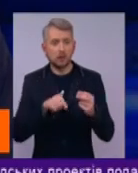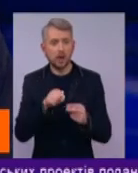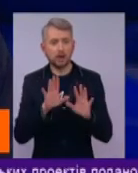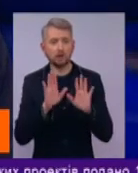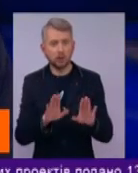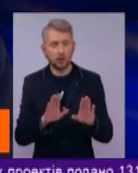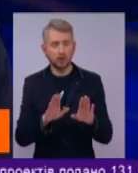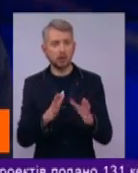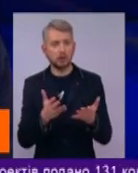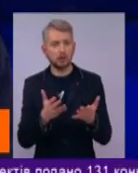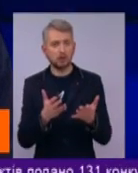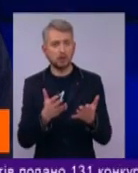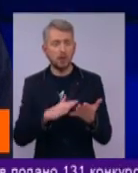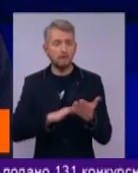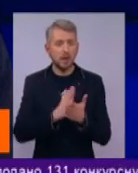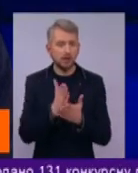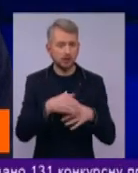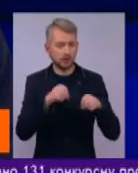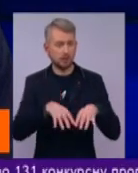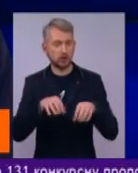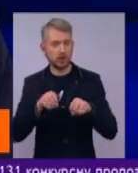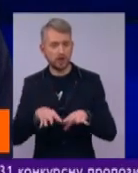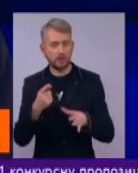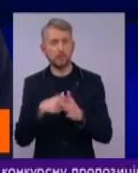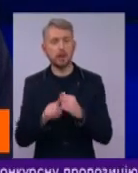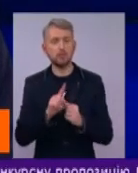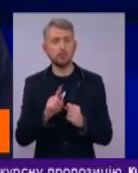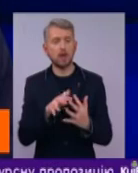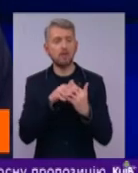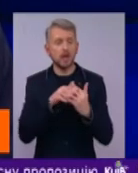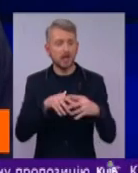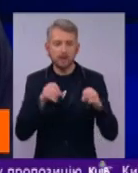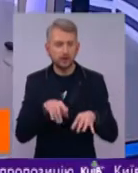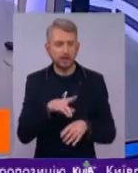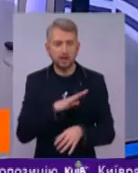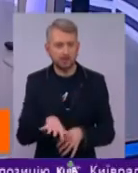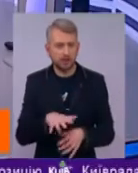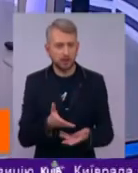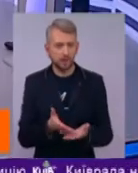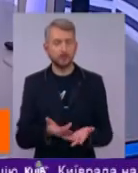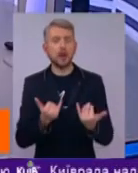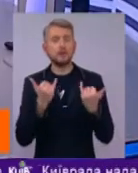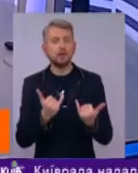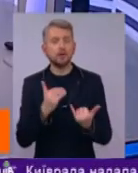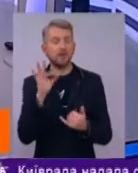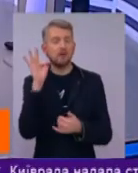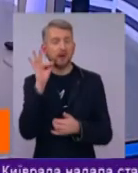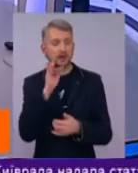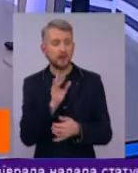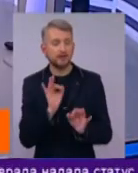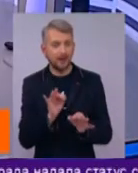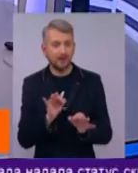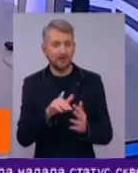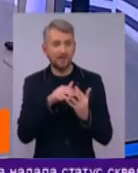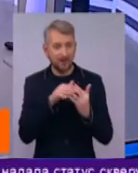только политическими решениями, потому что военного решения там не было. Сейчас в Афганистане, кстати, война